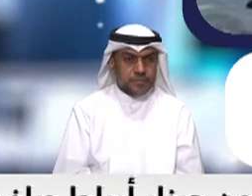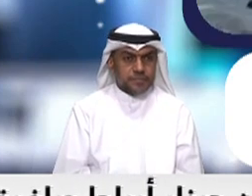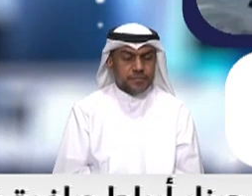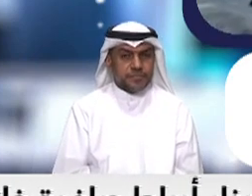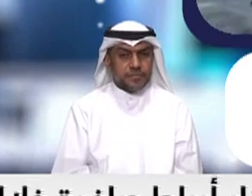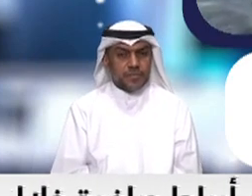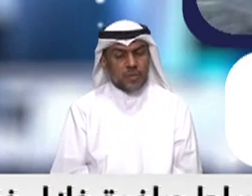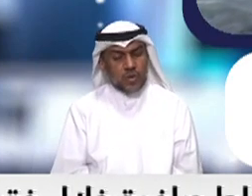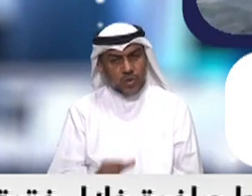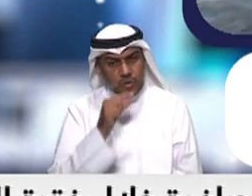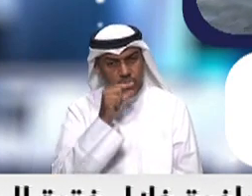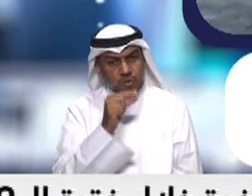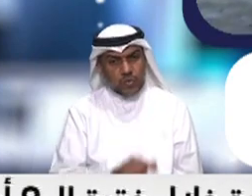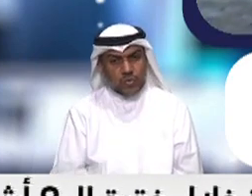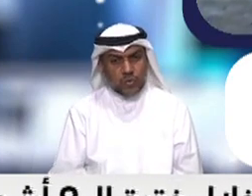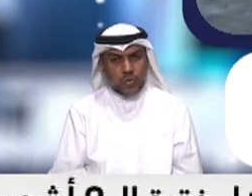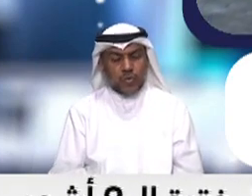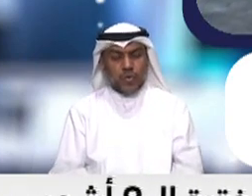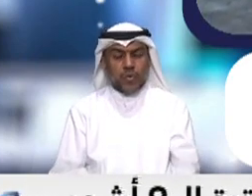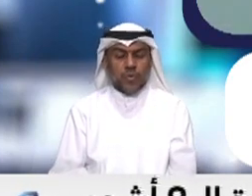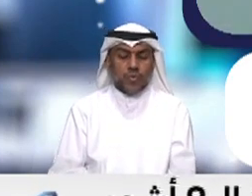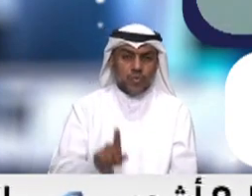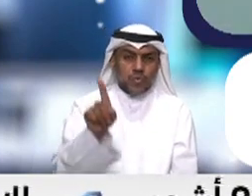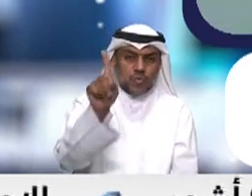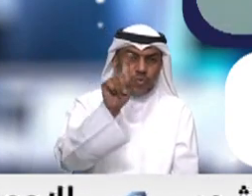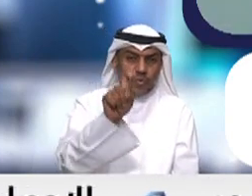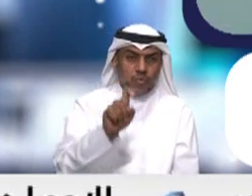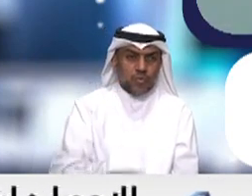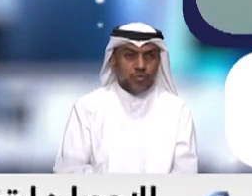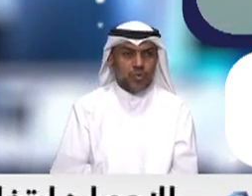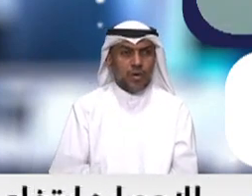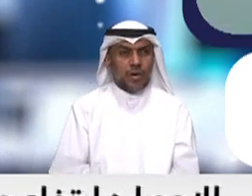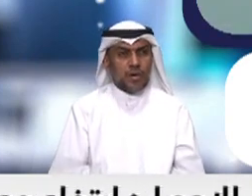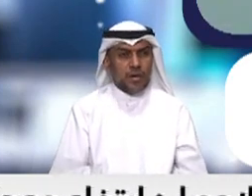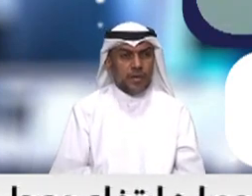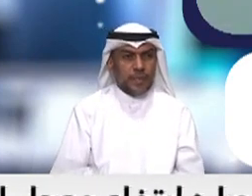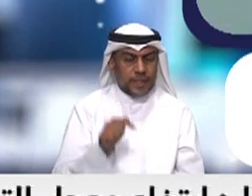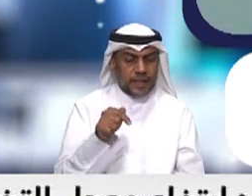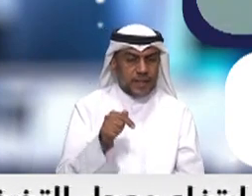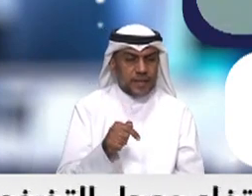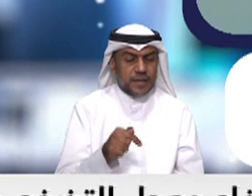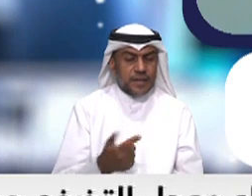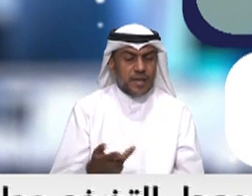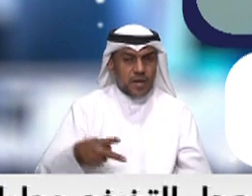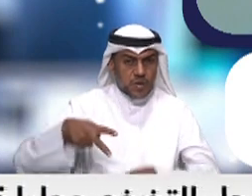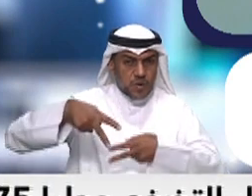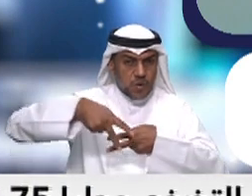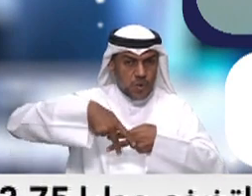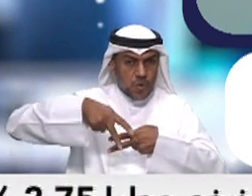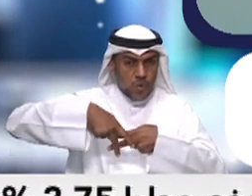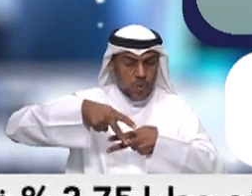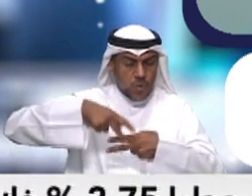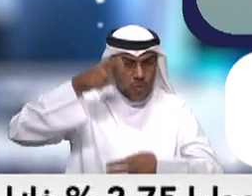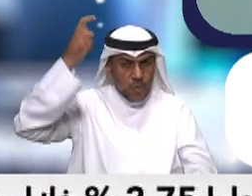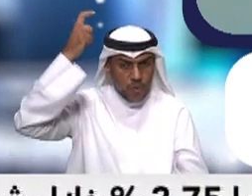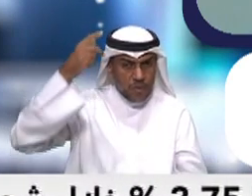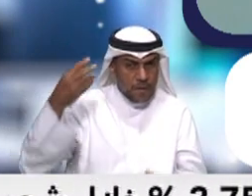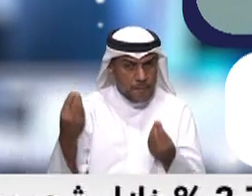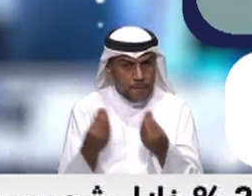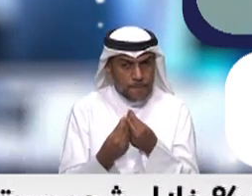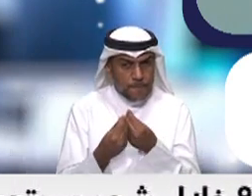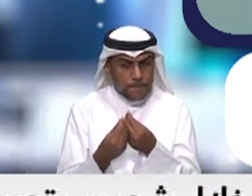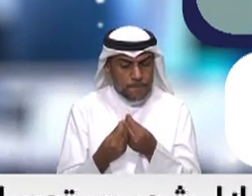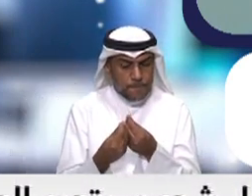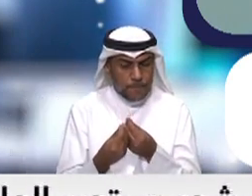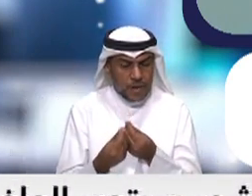نعم دكتور عماد، أيضا يعني تصاعد نبرة التصريحات خاصة ما بين إسرائيل وإيران، والذي أيضا ينذر